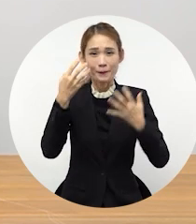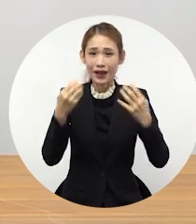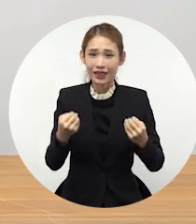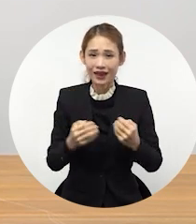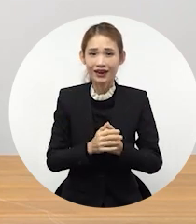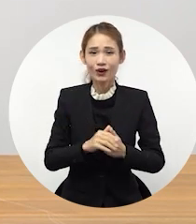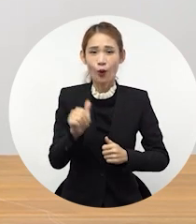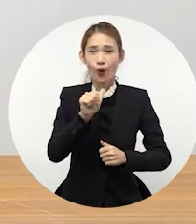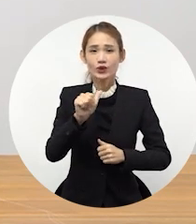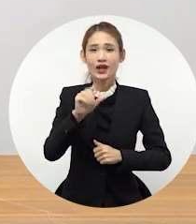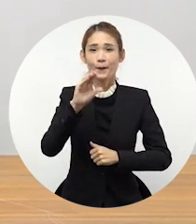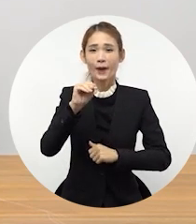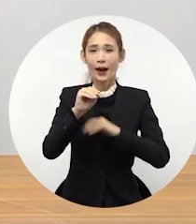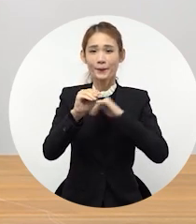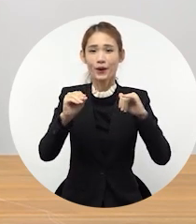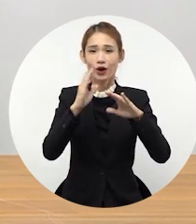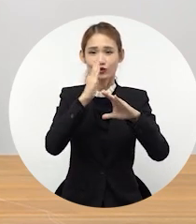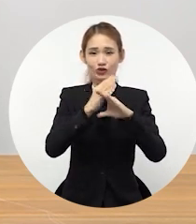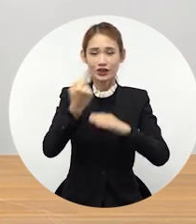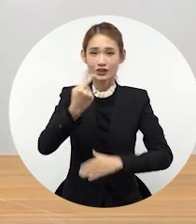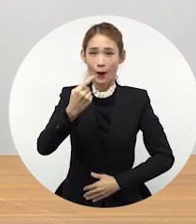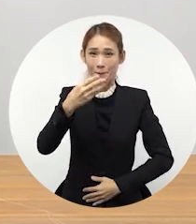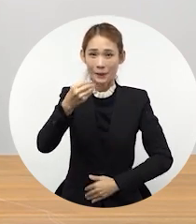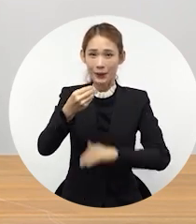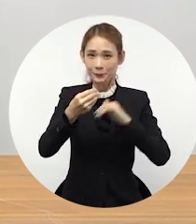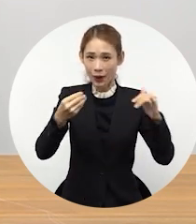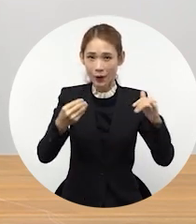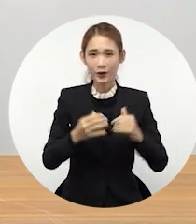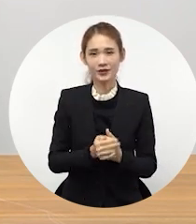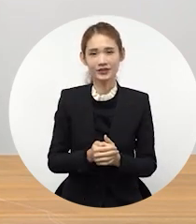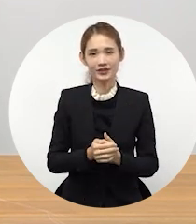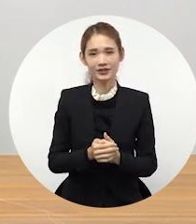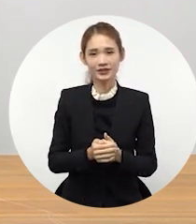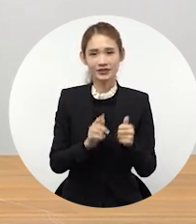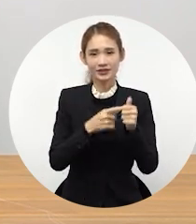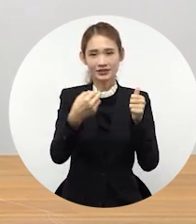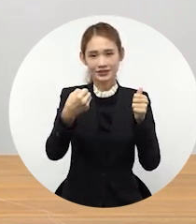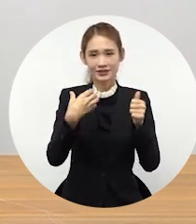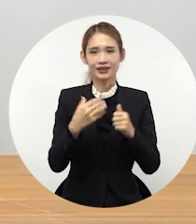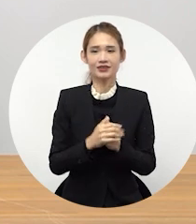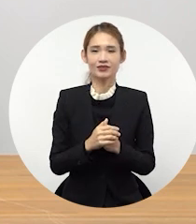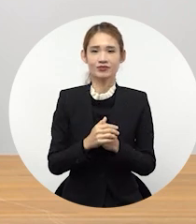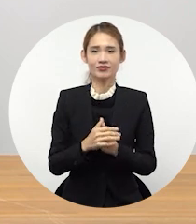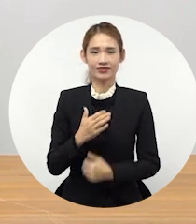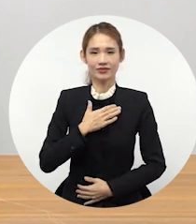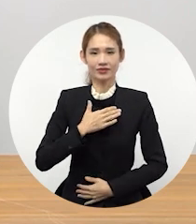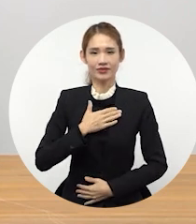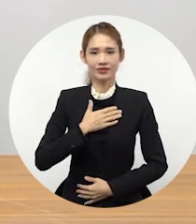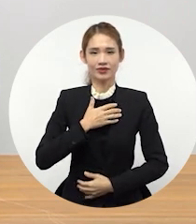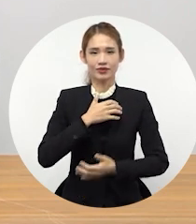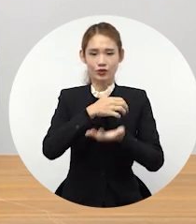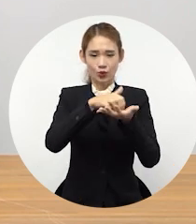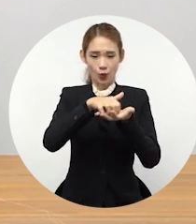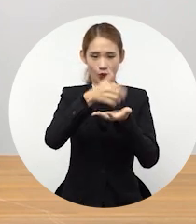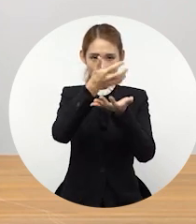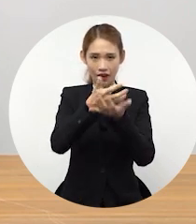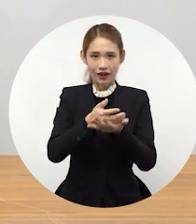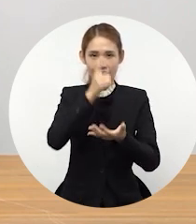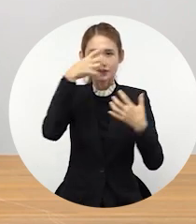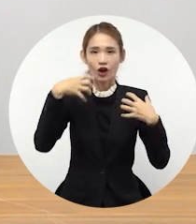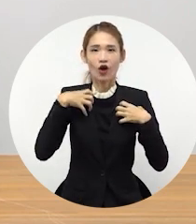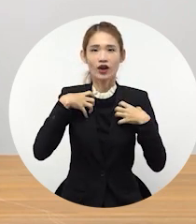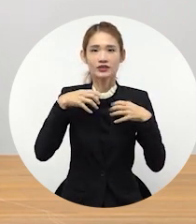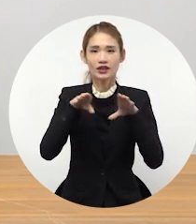많으려나요? 1000만 명이요? 5천만 명 중에 1000만 네. 명 정도 장애인으로 본다. 네. 자, 우리 현학 씨의 대답은 이렇습니다, 여러분. 그러면 제가